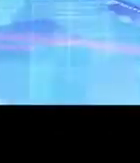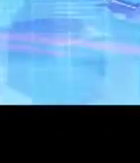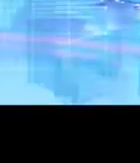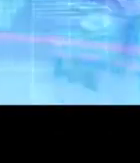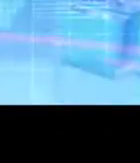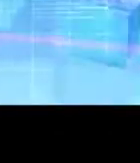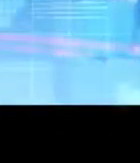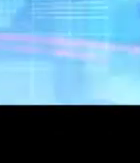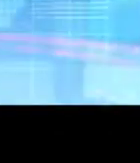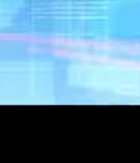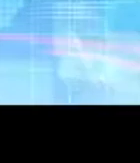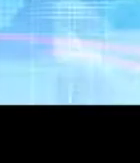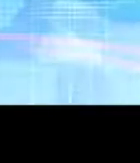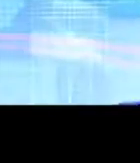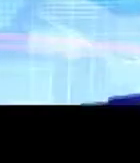Дякую!